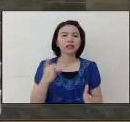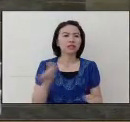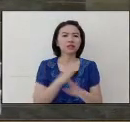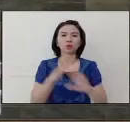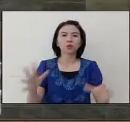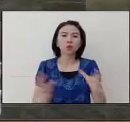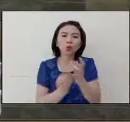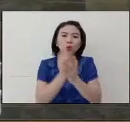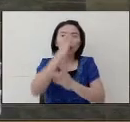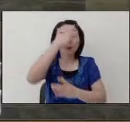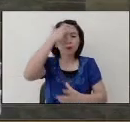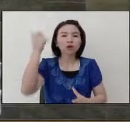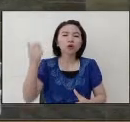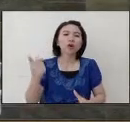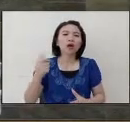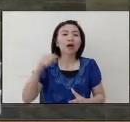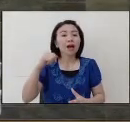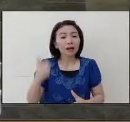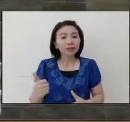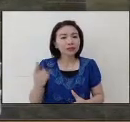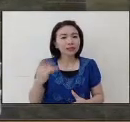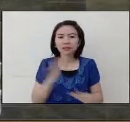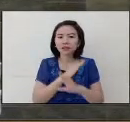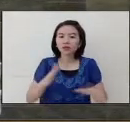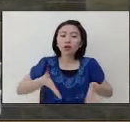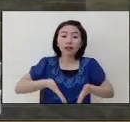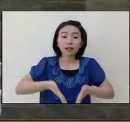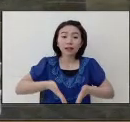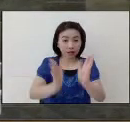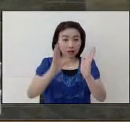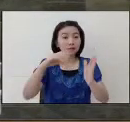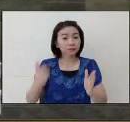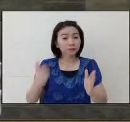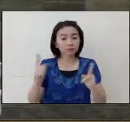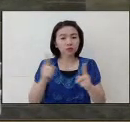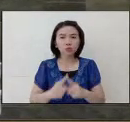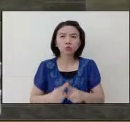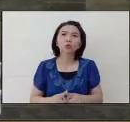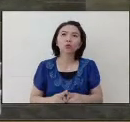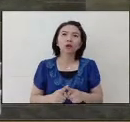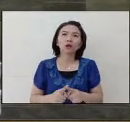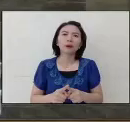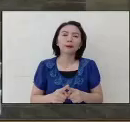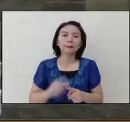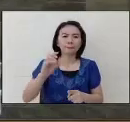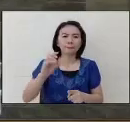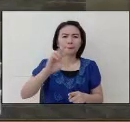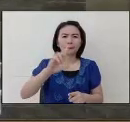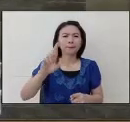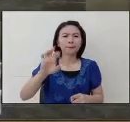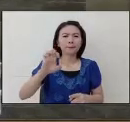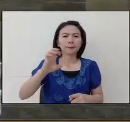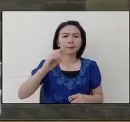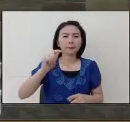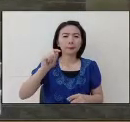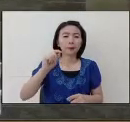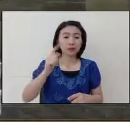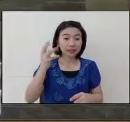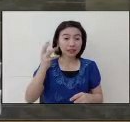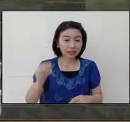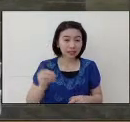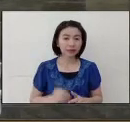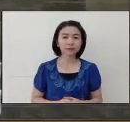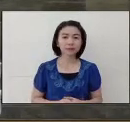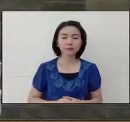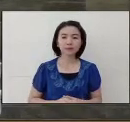Mukhang hindi nyo nakuha yon. Kaya mas marami kayong nananatili sa loob ng bahay ninyo kasi walang nakikialam, walang umaagaw nung nakuha nyo,